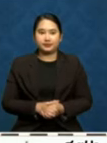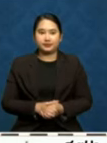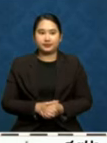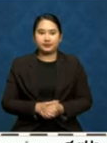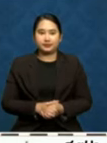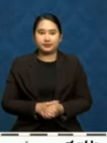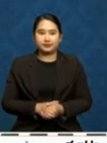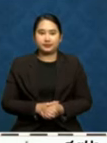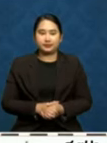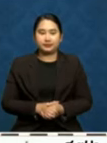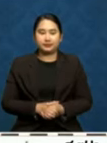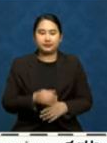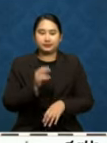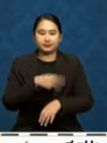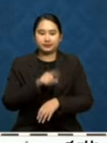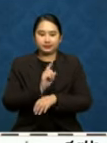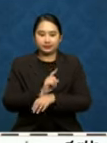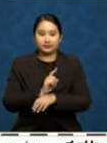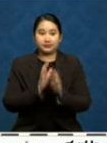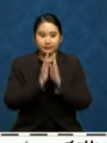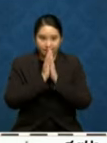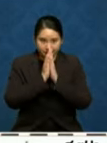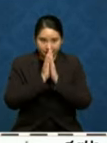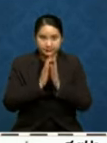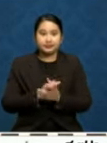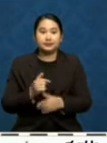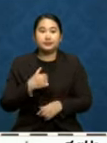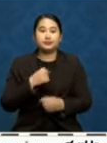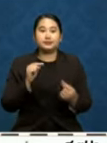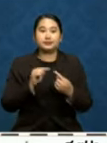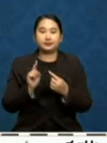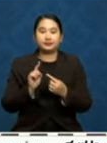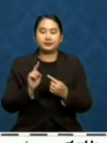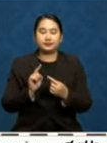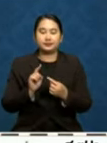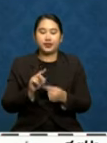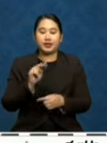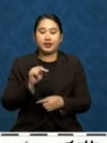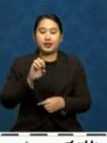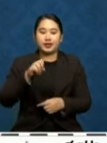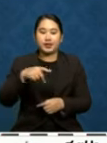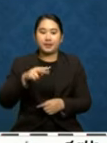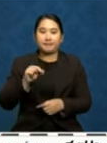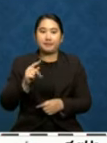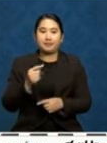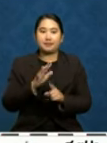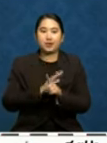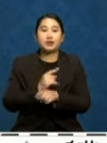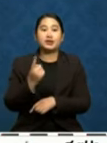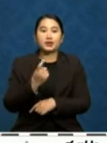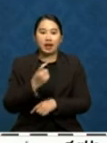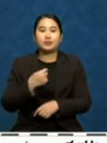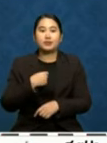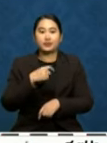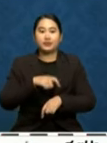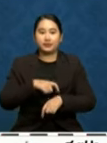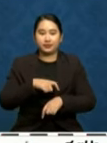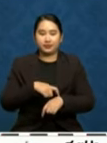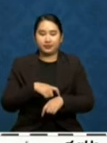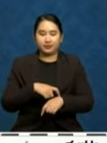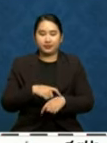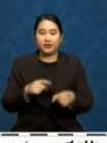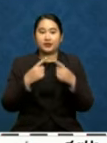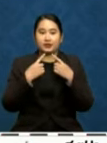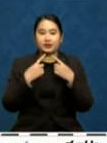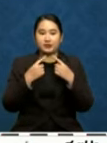ครับกราบเรียนท่านประธานครับในคำถามของท่านนิพนธ์นะครับขออนุญาตใช้เวลาที่จะใน